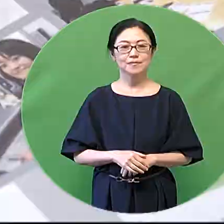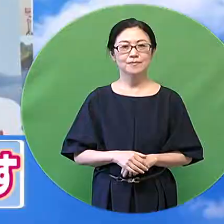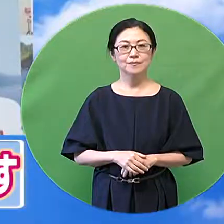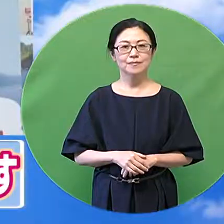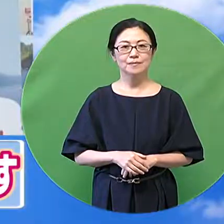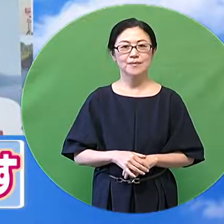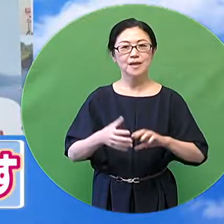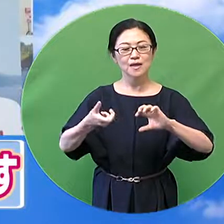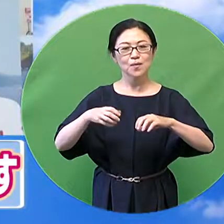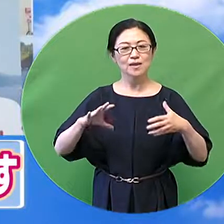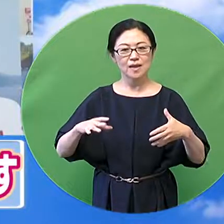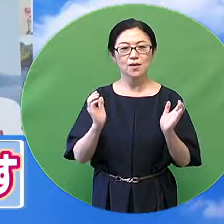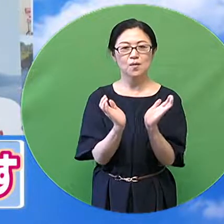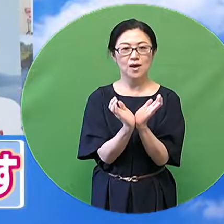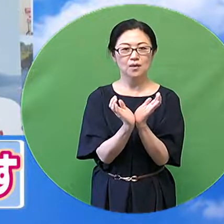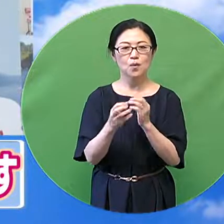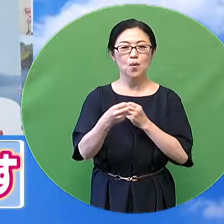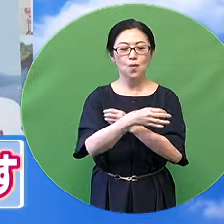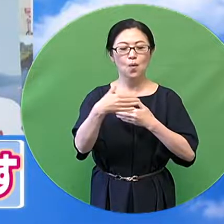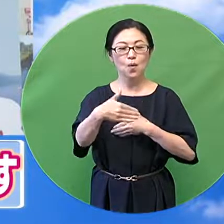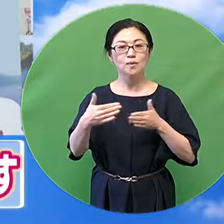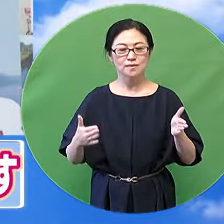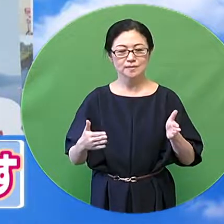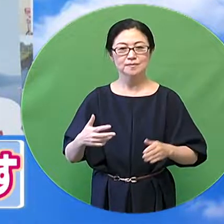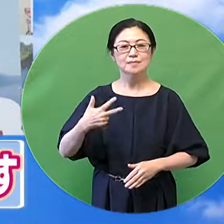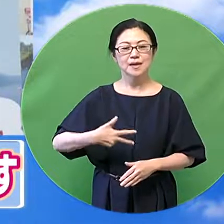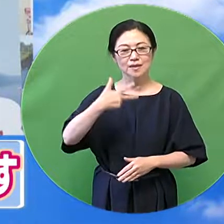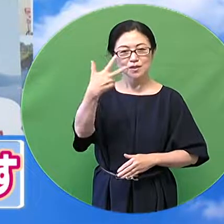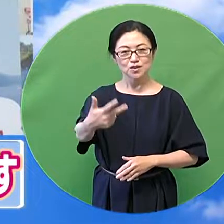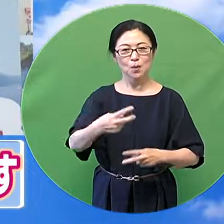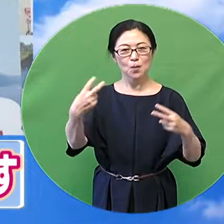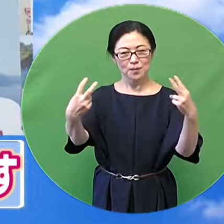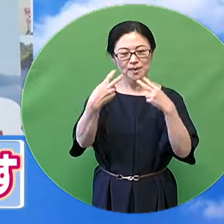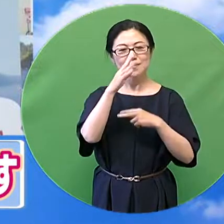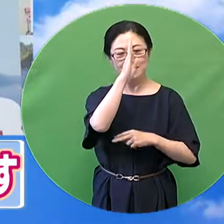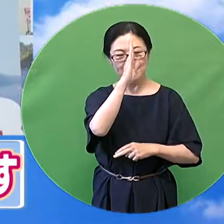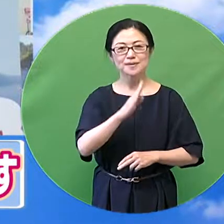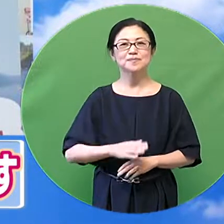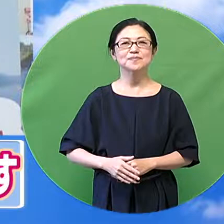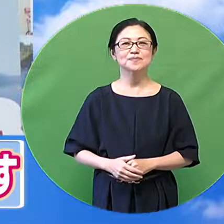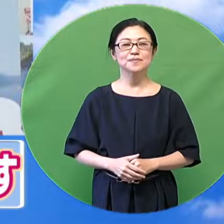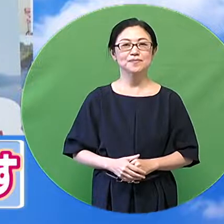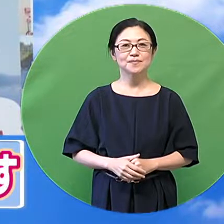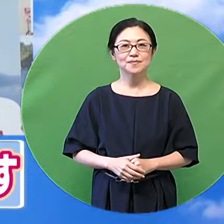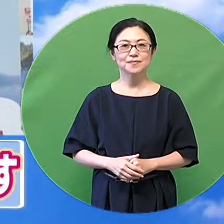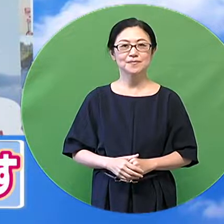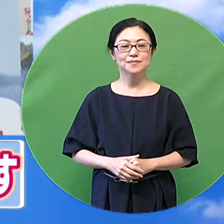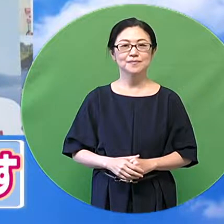岩手ワンコ広報室、来週もお楽しみに。